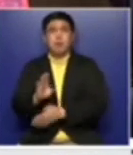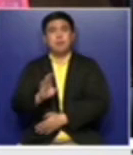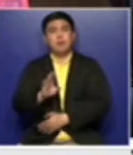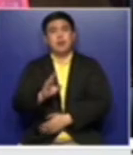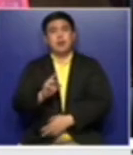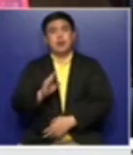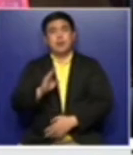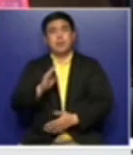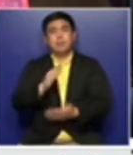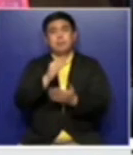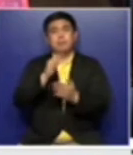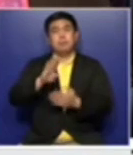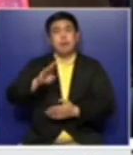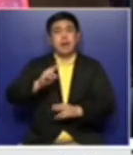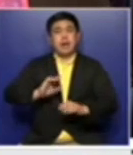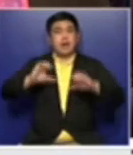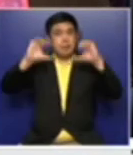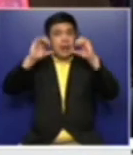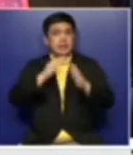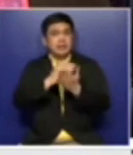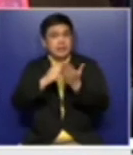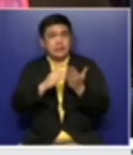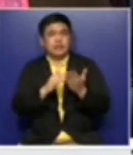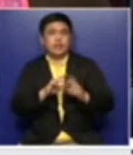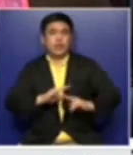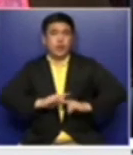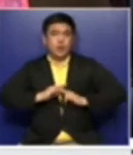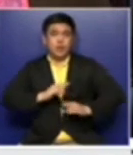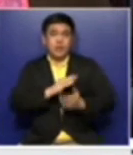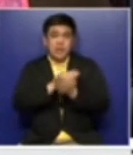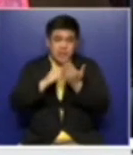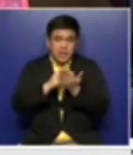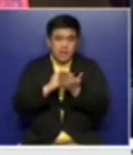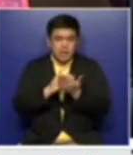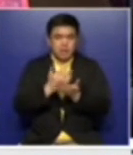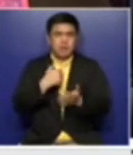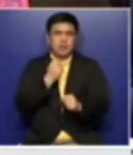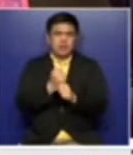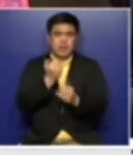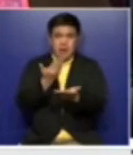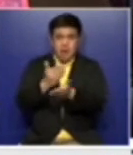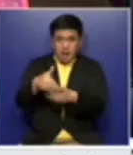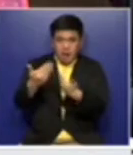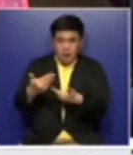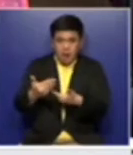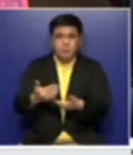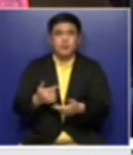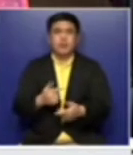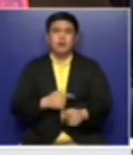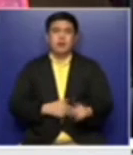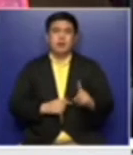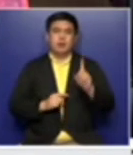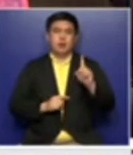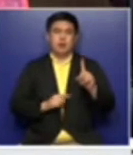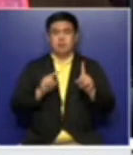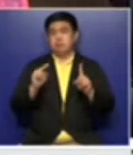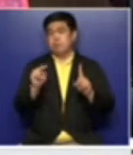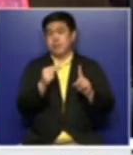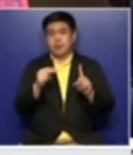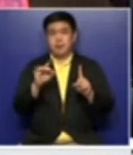จัดส่งรายได้เข้ามาสูงกว่ายอดที่ประมาณการไว้ถึง